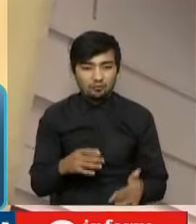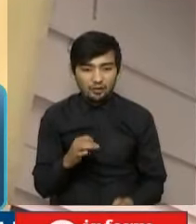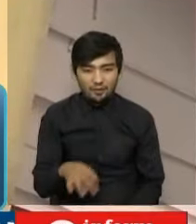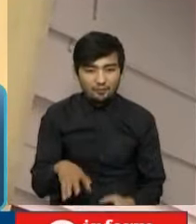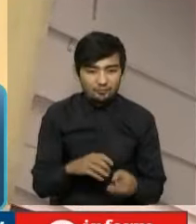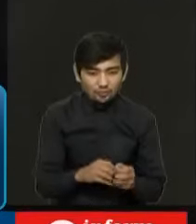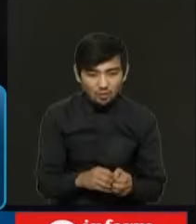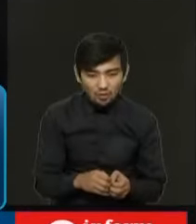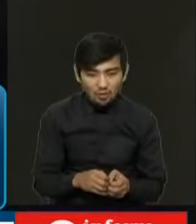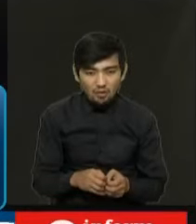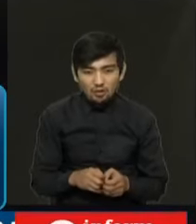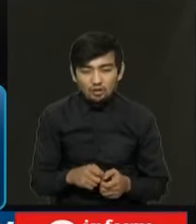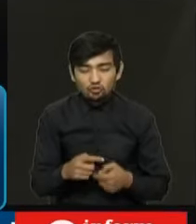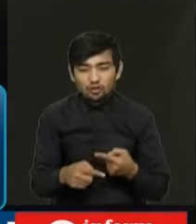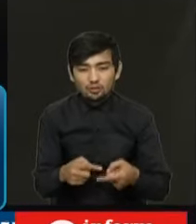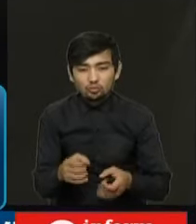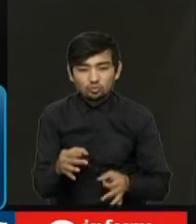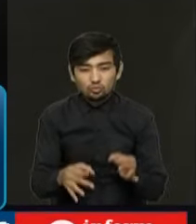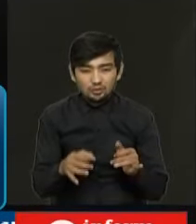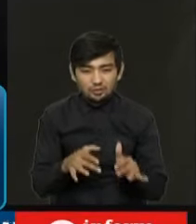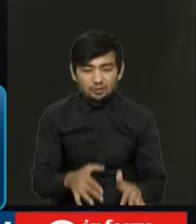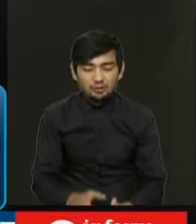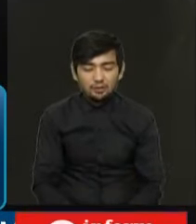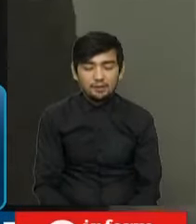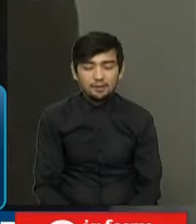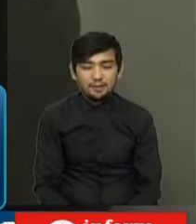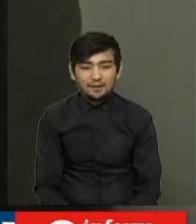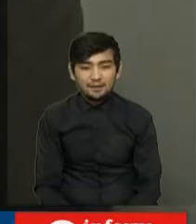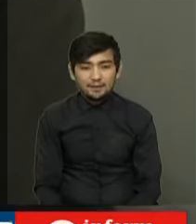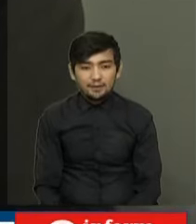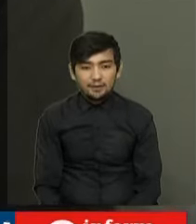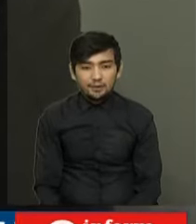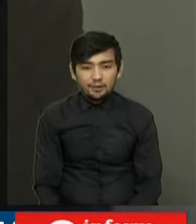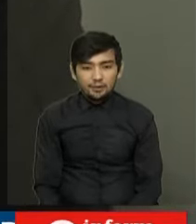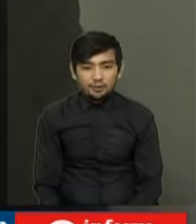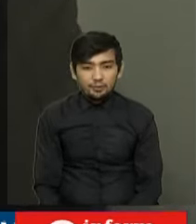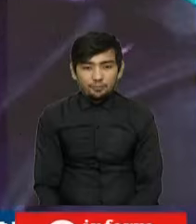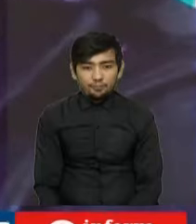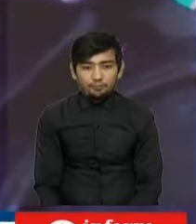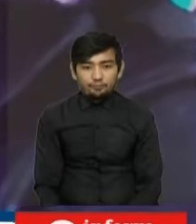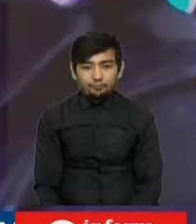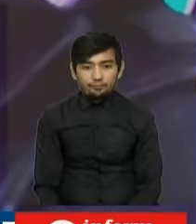решать через суд. Людмила Батюшкина, Ирина Нинашева, Информбюро, Карагандинская область.